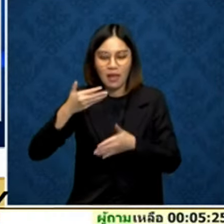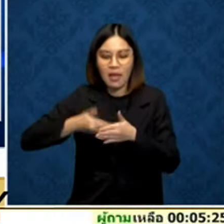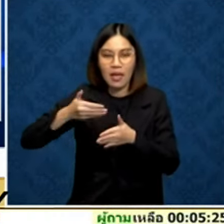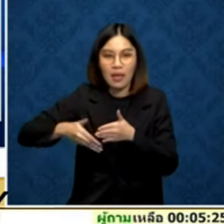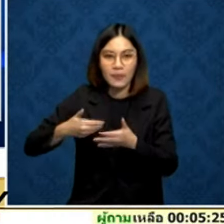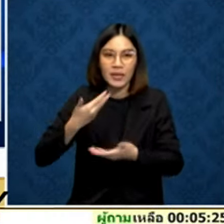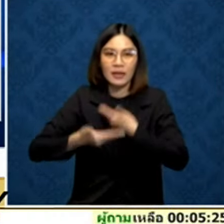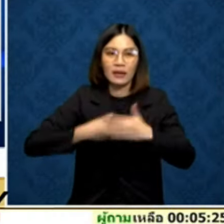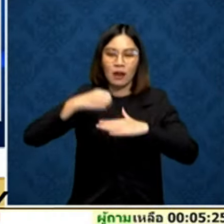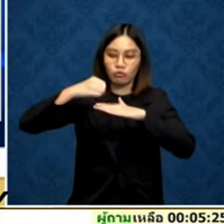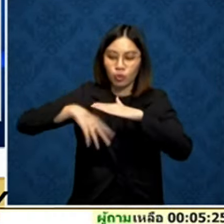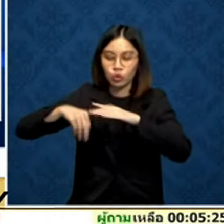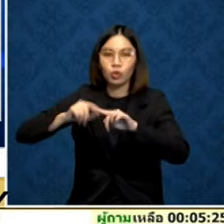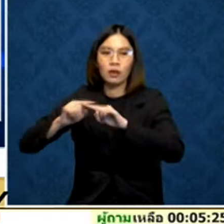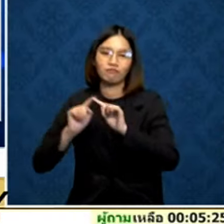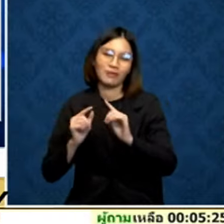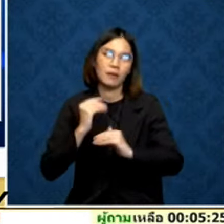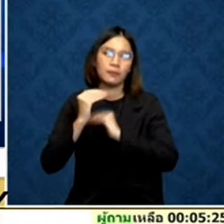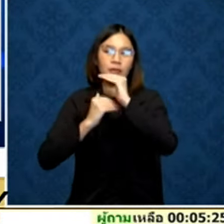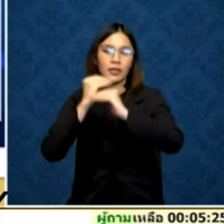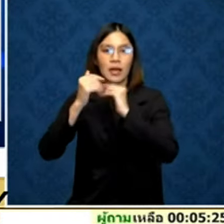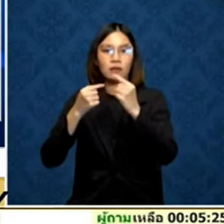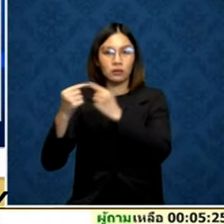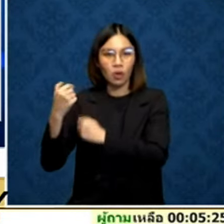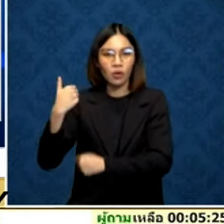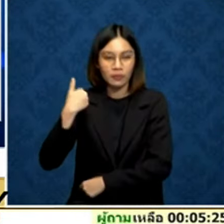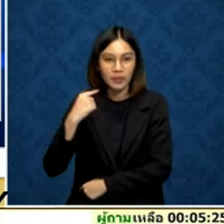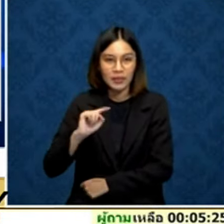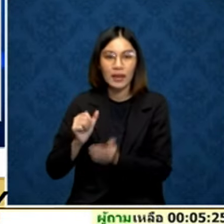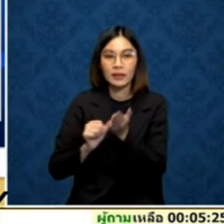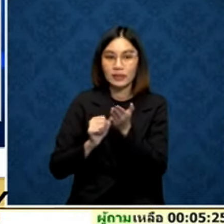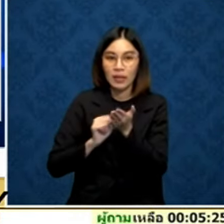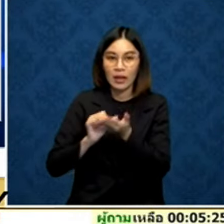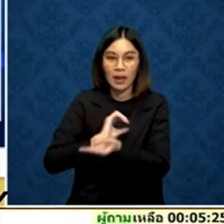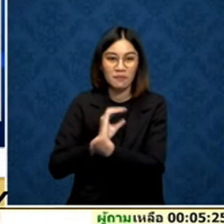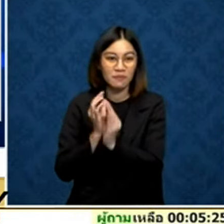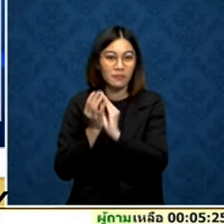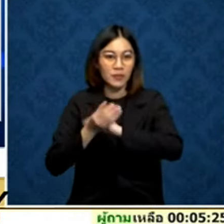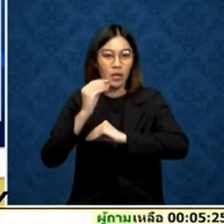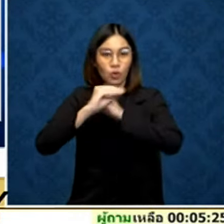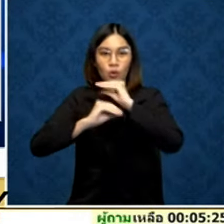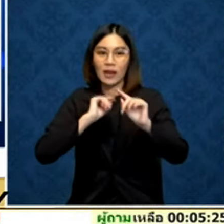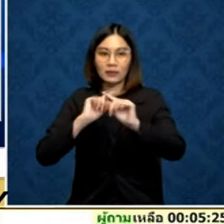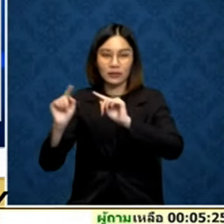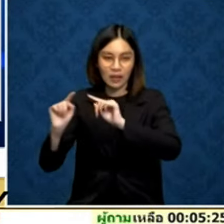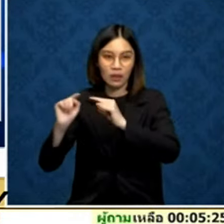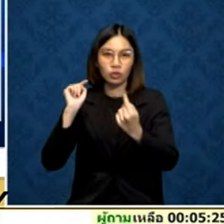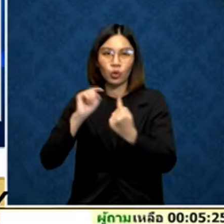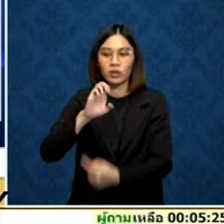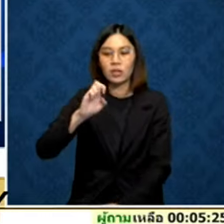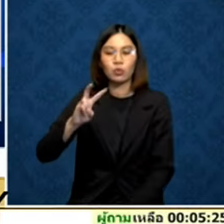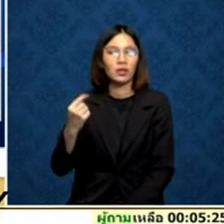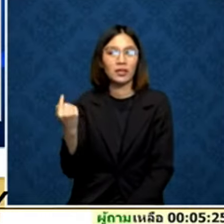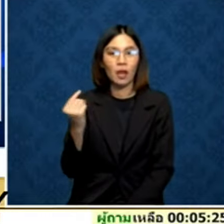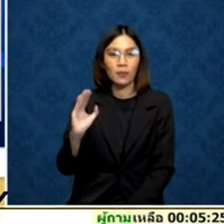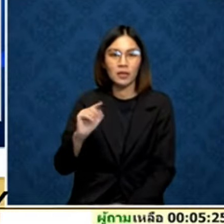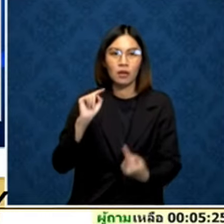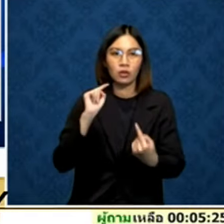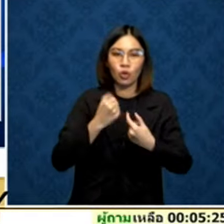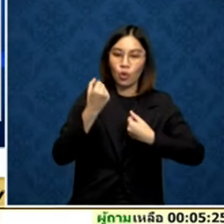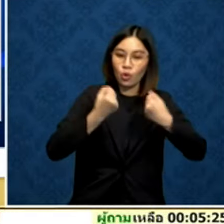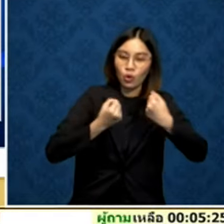ตกไปบ้างแต่เราก็ยังเดินหน้าต่อนะครับแล้วก็ยังมีการปรับโครงการ incentive ทั้งหลายไม่ใช่แค่ EV อย่างเดียวเรื่องของ Hybrid